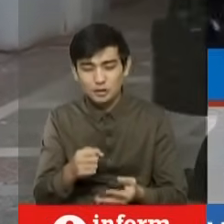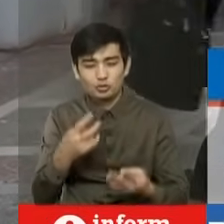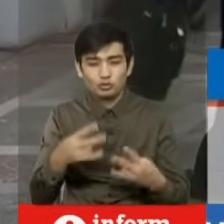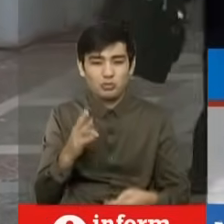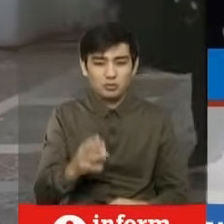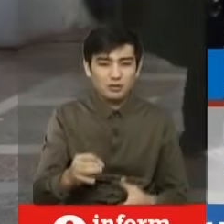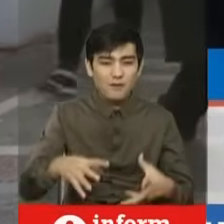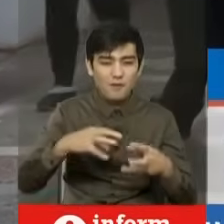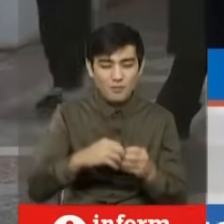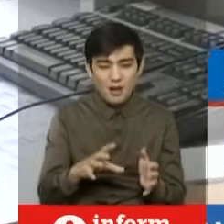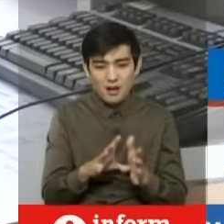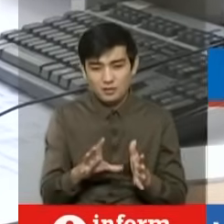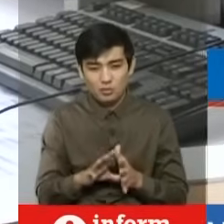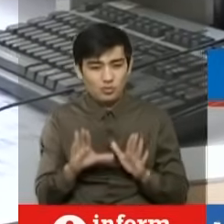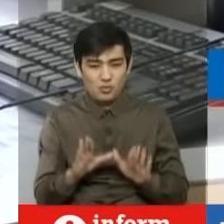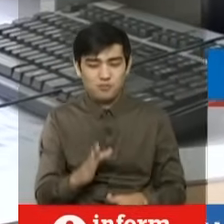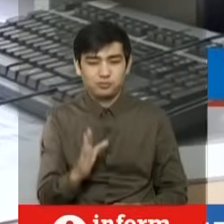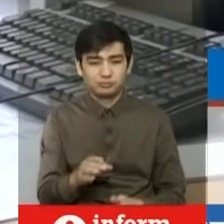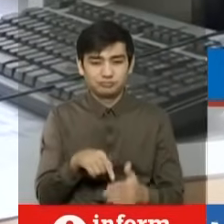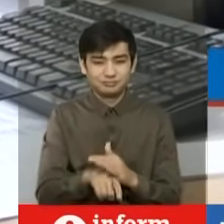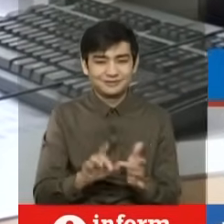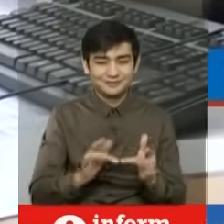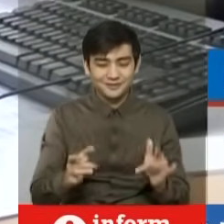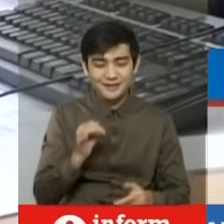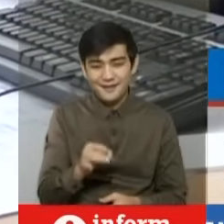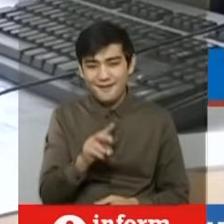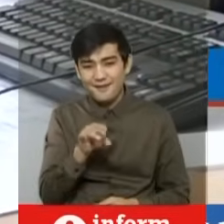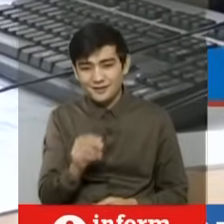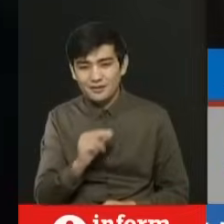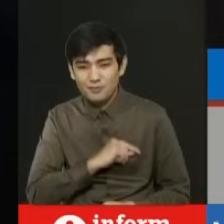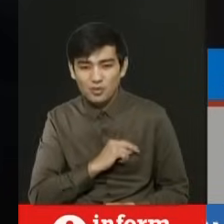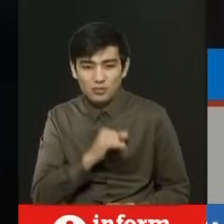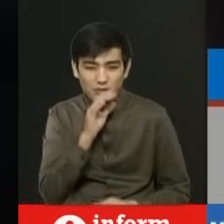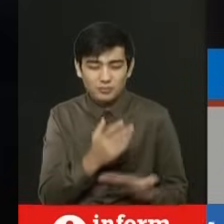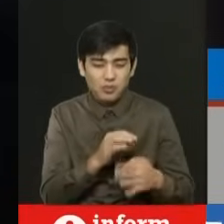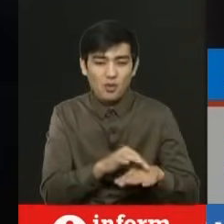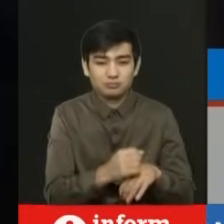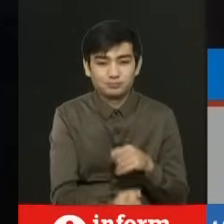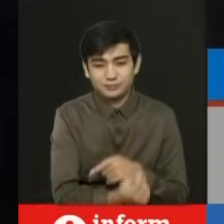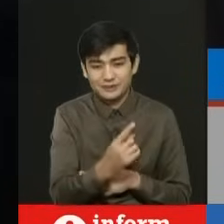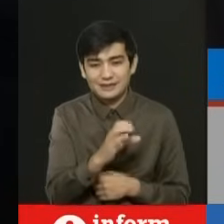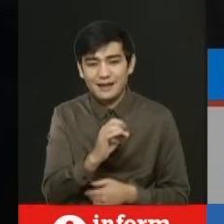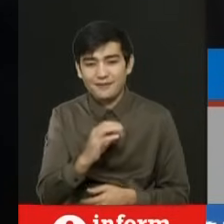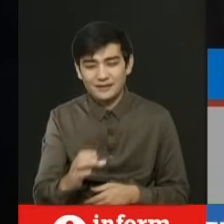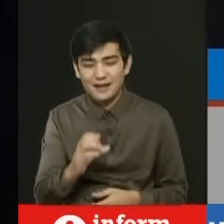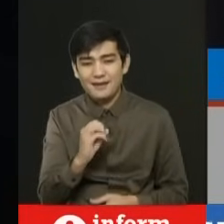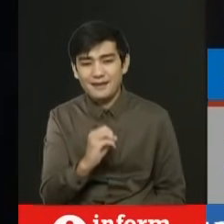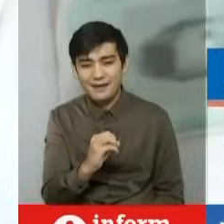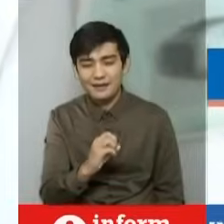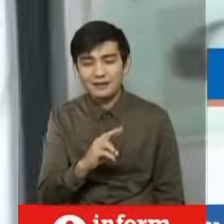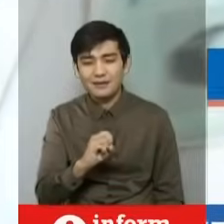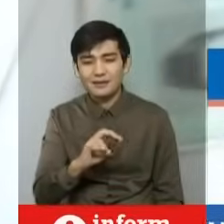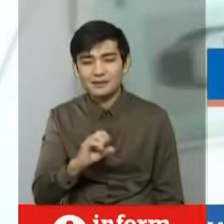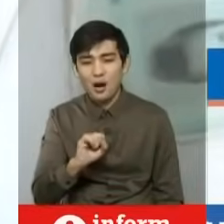всё будет вестись только в электронном формате лист нетрудоспособности можно будет найти в сервисе и на